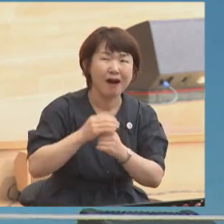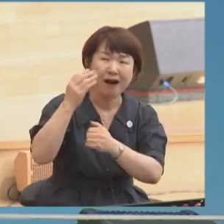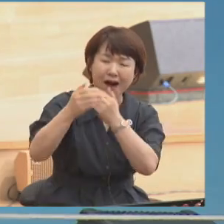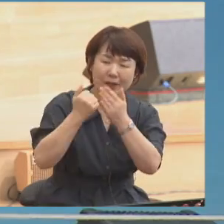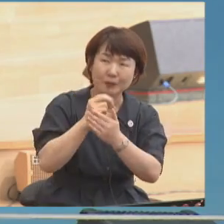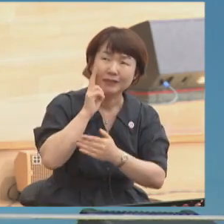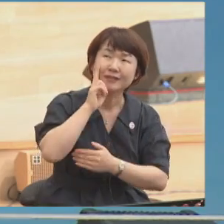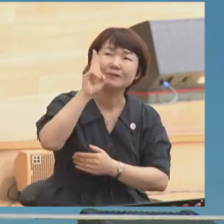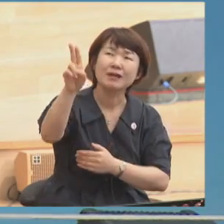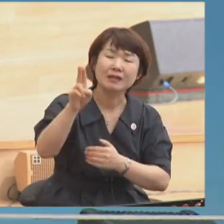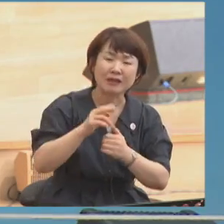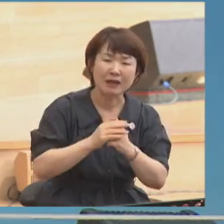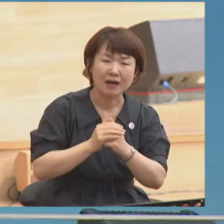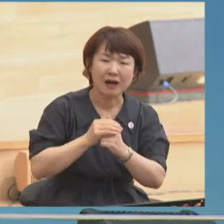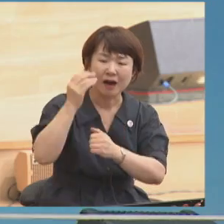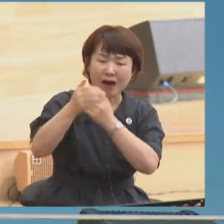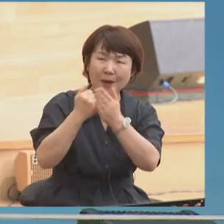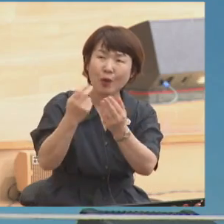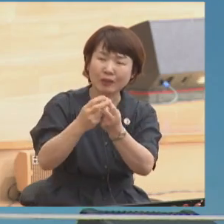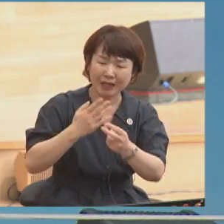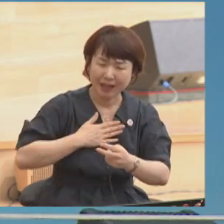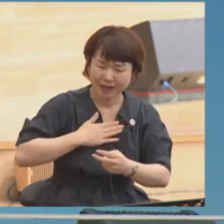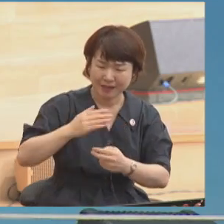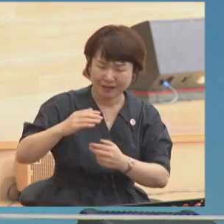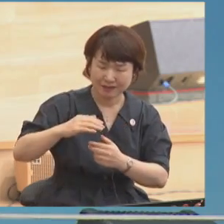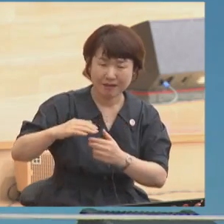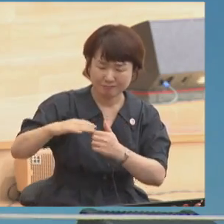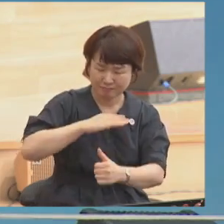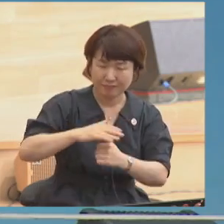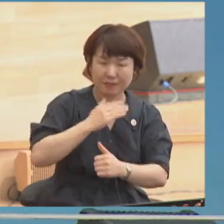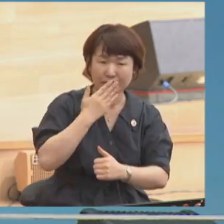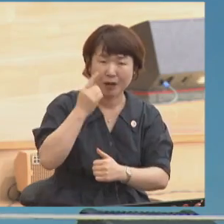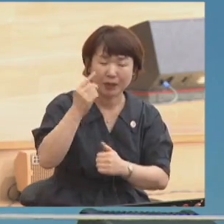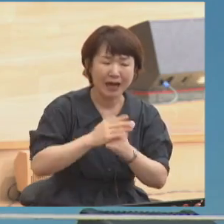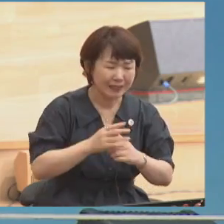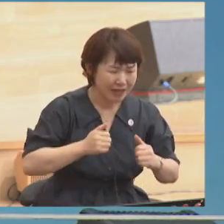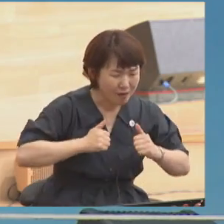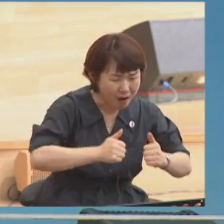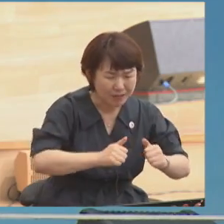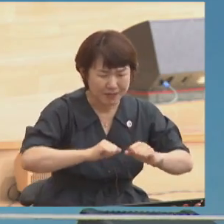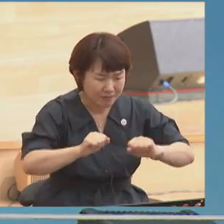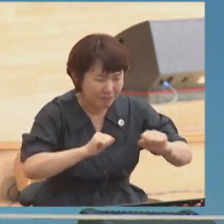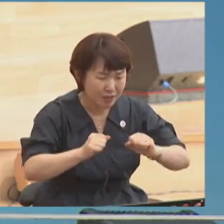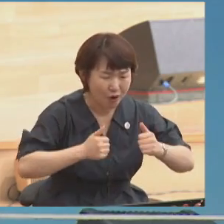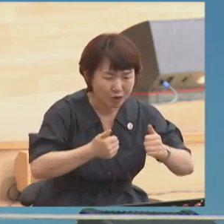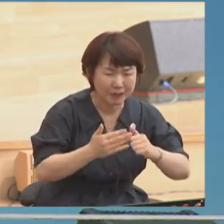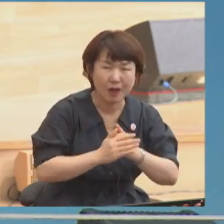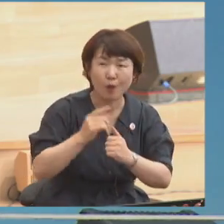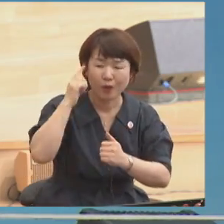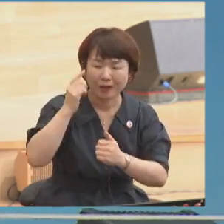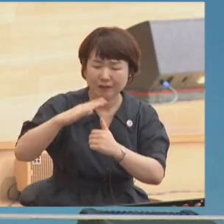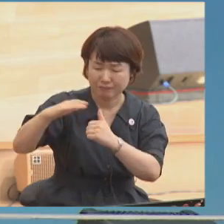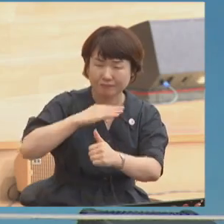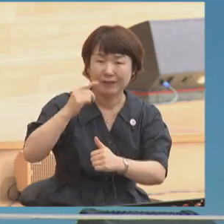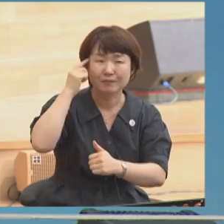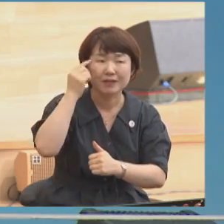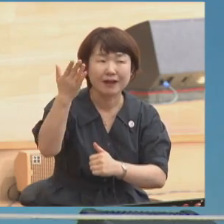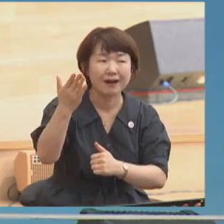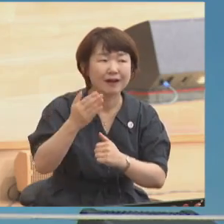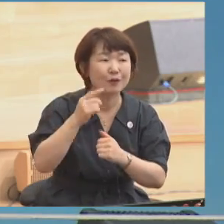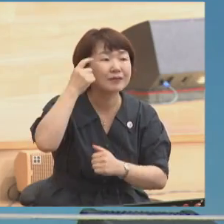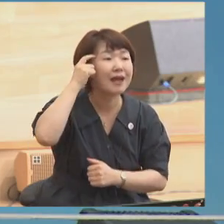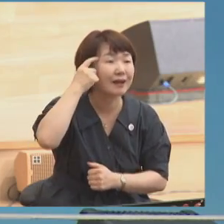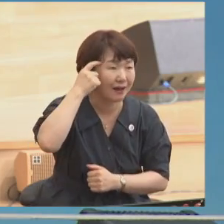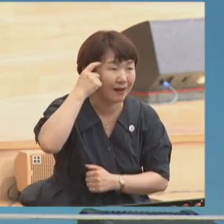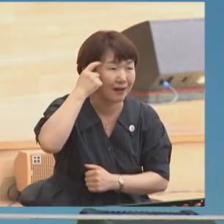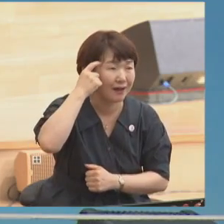심하다는 거야. 하나님 어떻게 내게 이럴 수 있냐는 거예요. 내가 할 도리 다 했는데 왜 나를 부당하게 대우하느냐, 그렇게 생각을